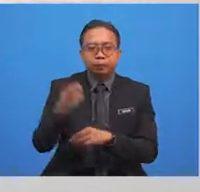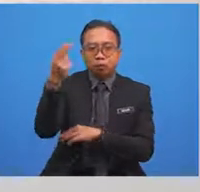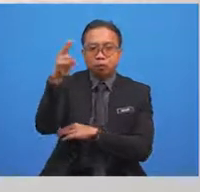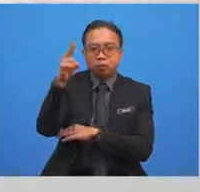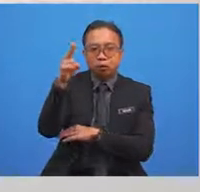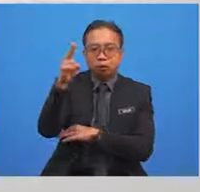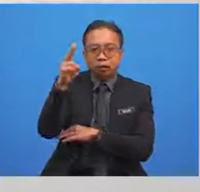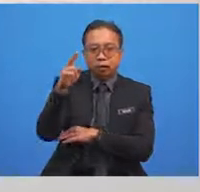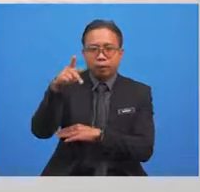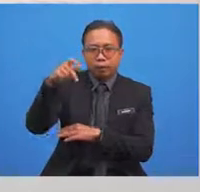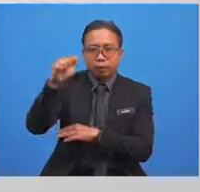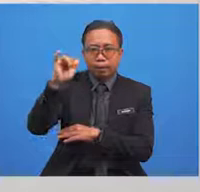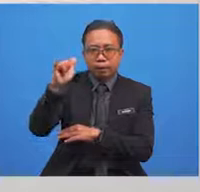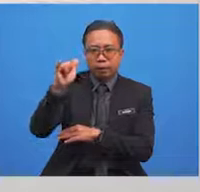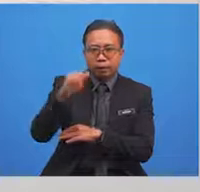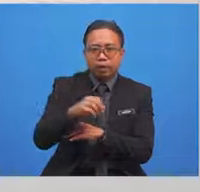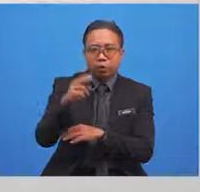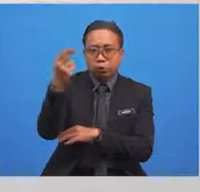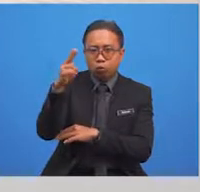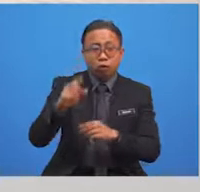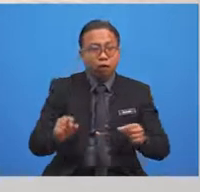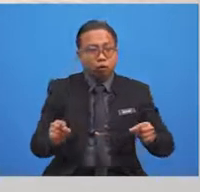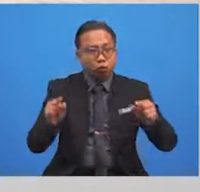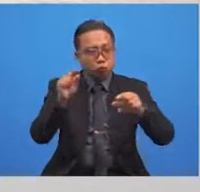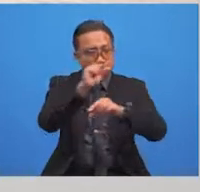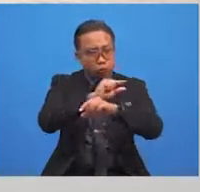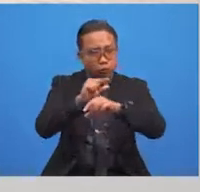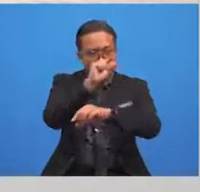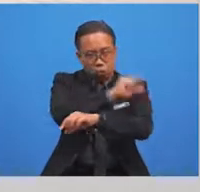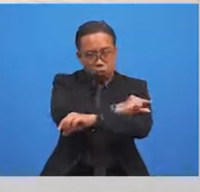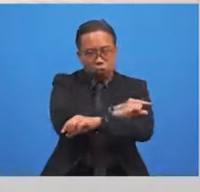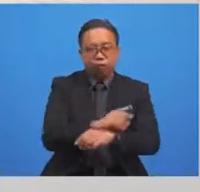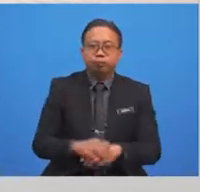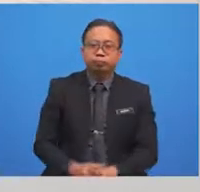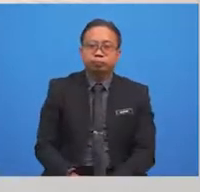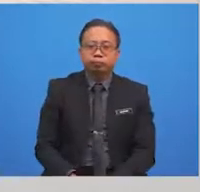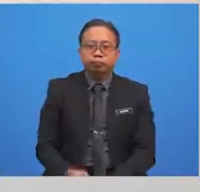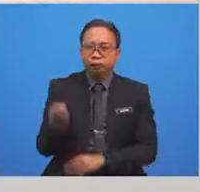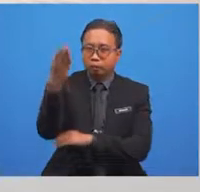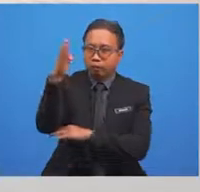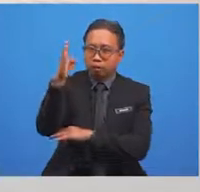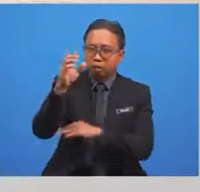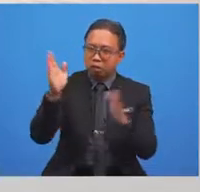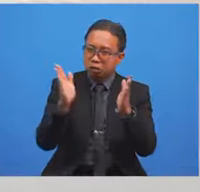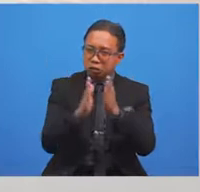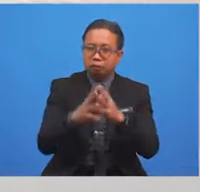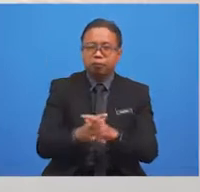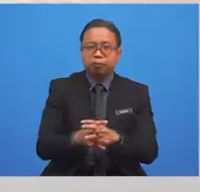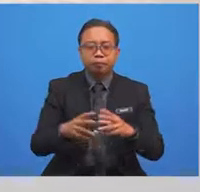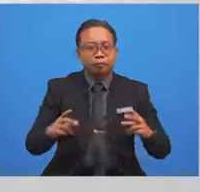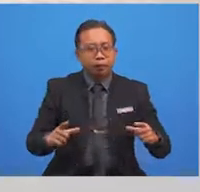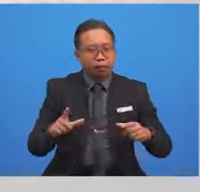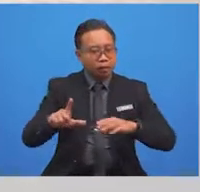paya gambut, hutan gunung dan belukar kecil. Lokasi harimau Malaya